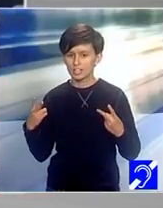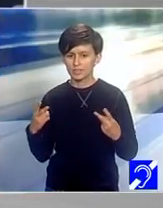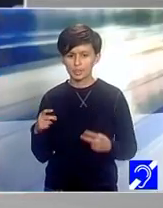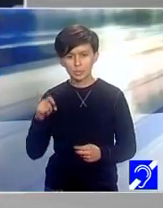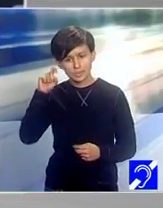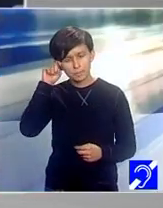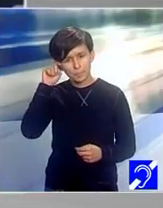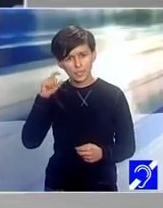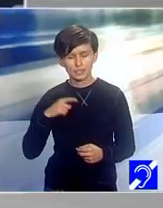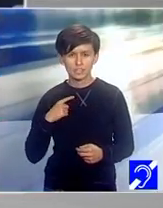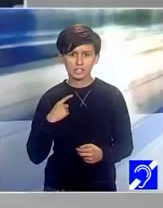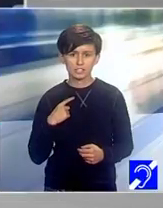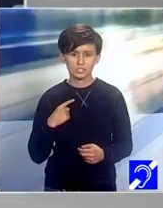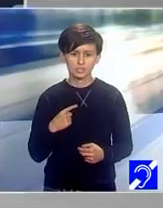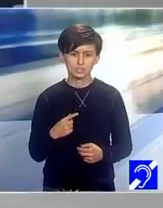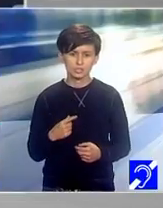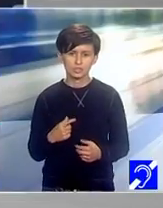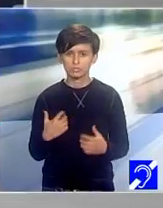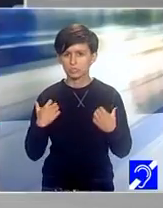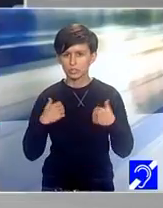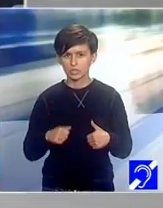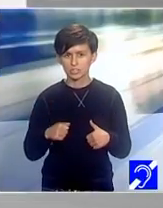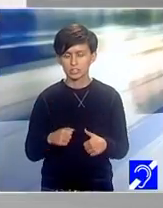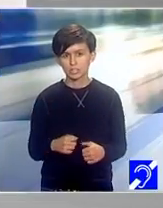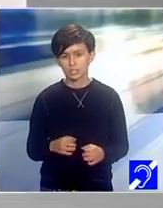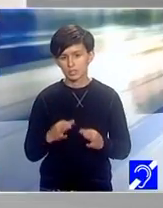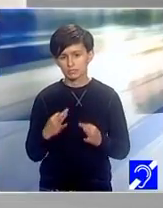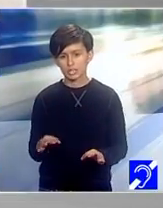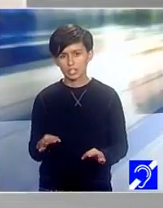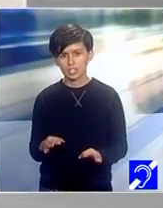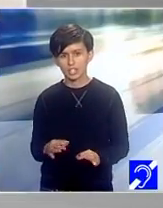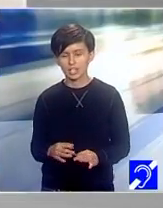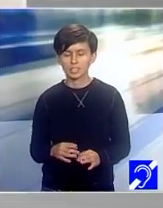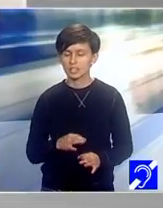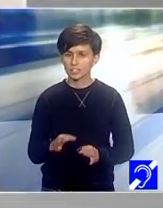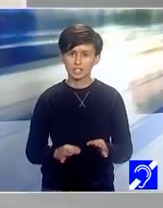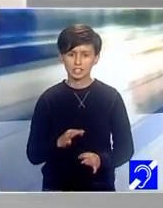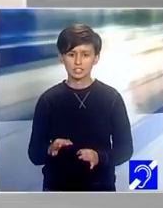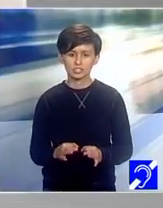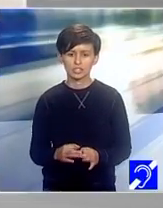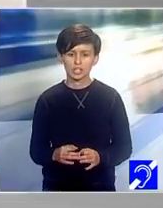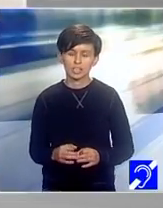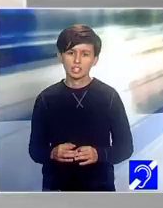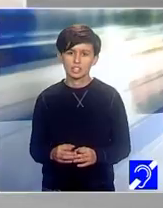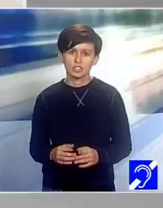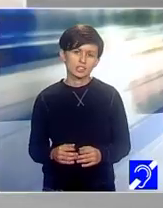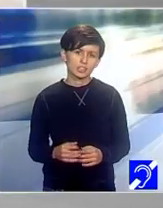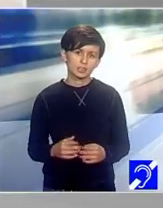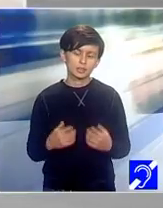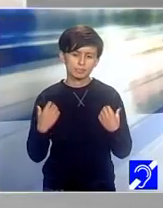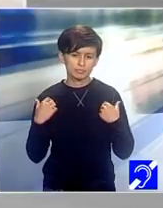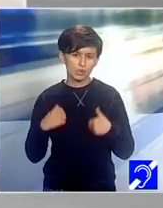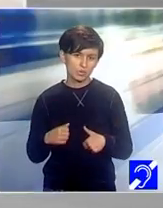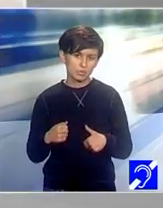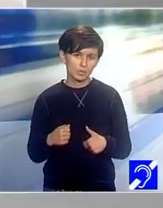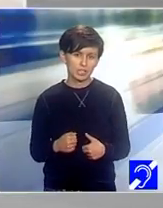considerând că stă pe același calapod o ținută elegantă, tradițională, lângă o ținută de 4 ace de altă